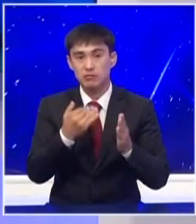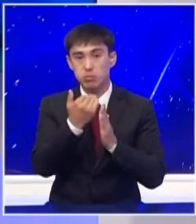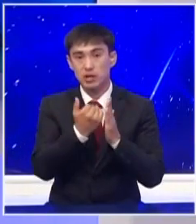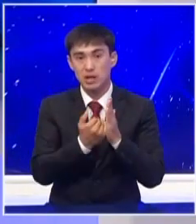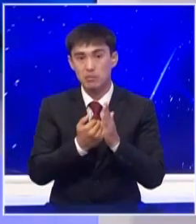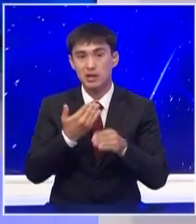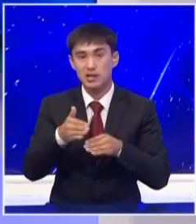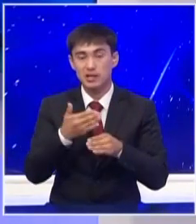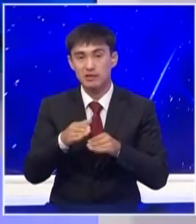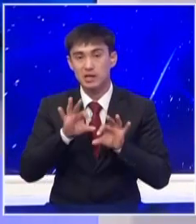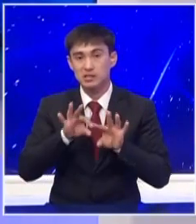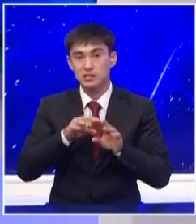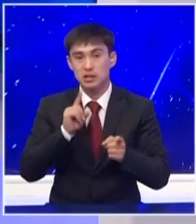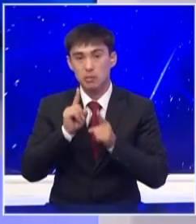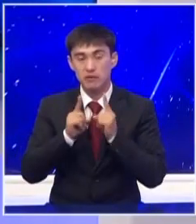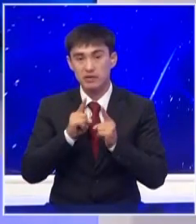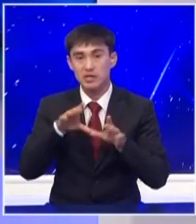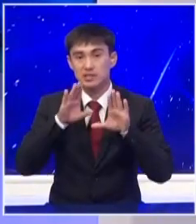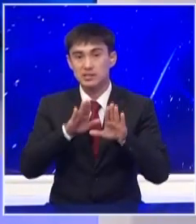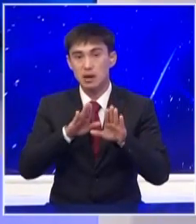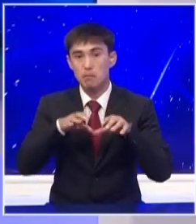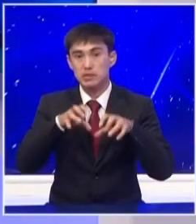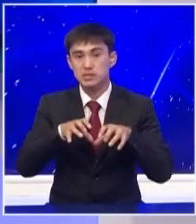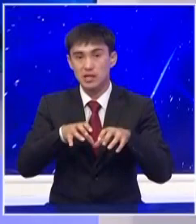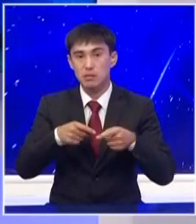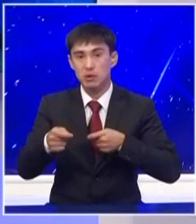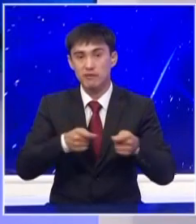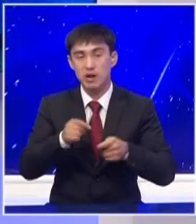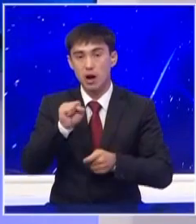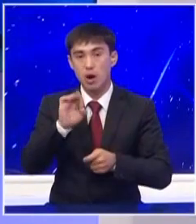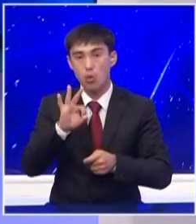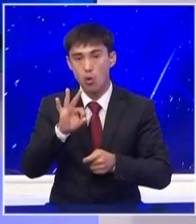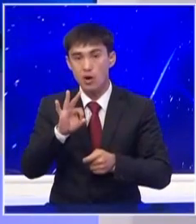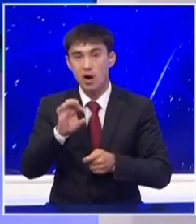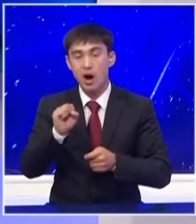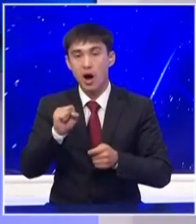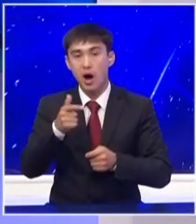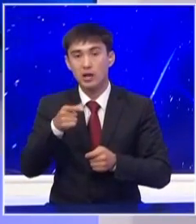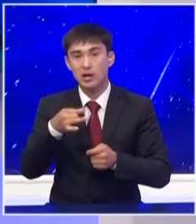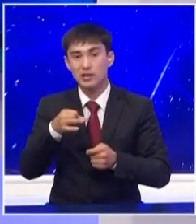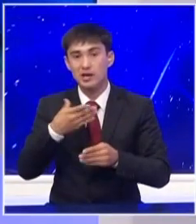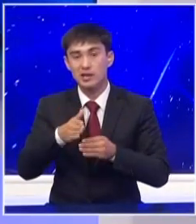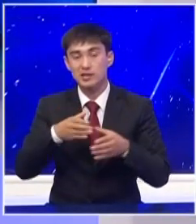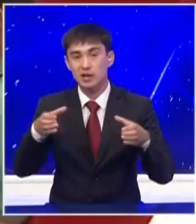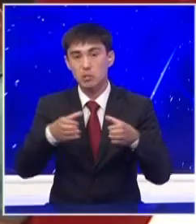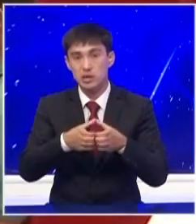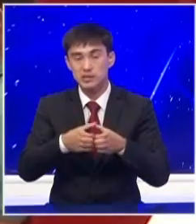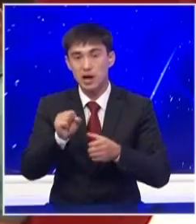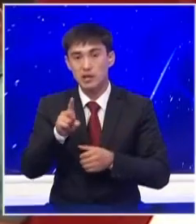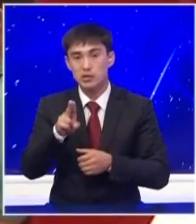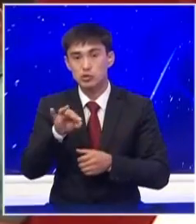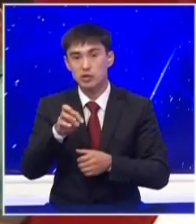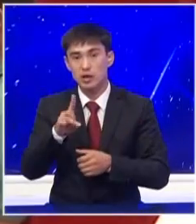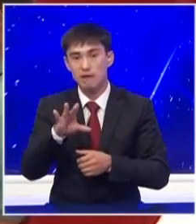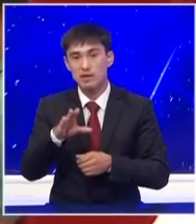и программах кредитования рассказал на брифинге заместитель председателя правления акционерного общества «Аграрная кредитная корпорация» Айден